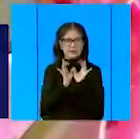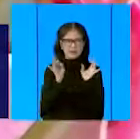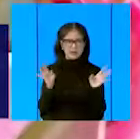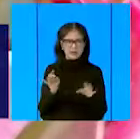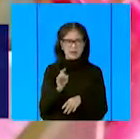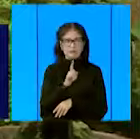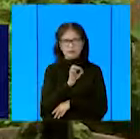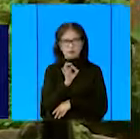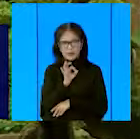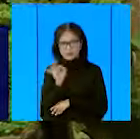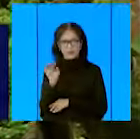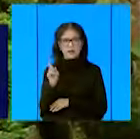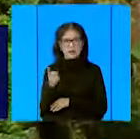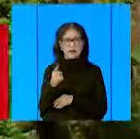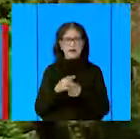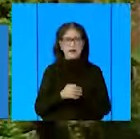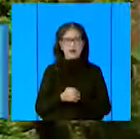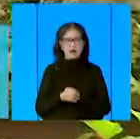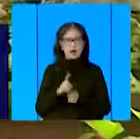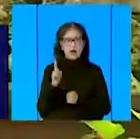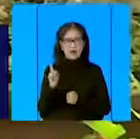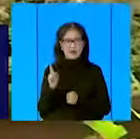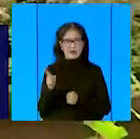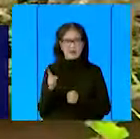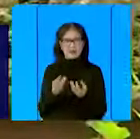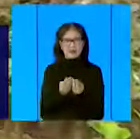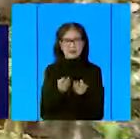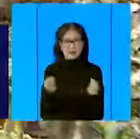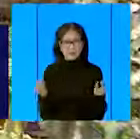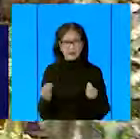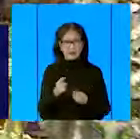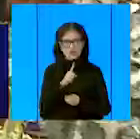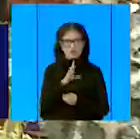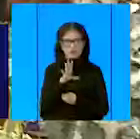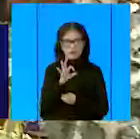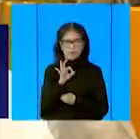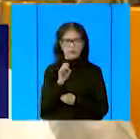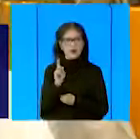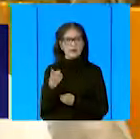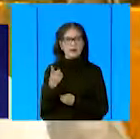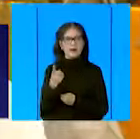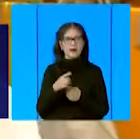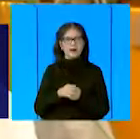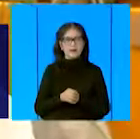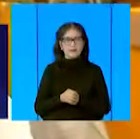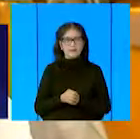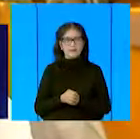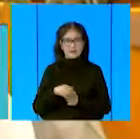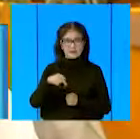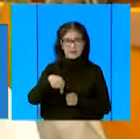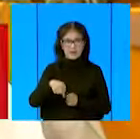rupiah. Bahkan ada tanaman bonsai seharga 150 juta rupiah. Sekarang yang